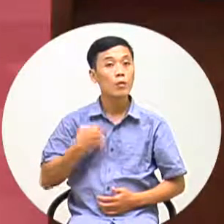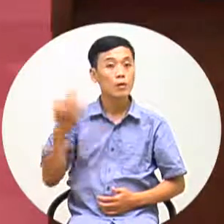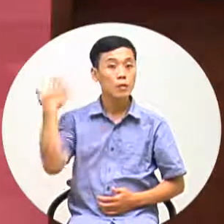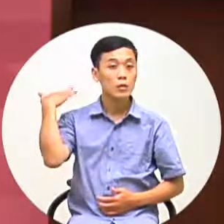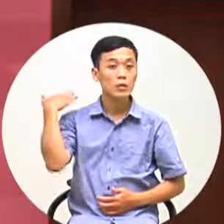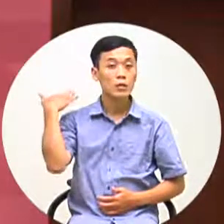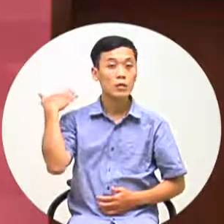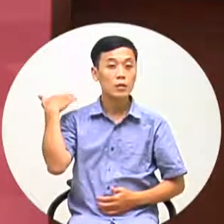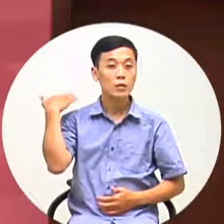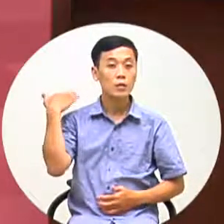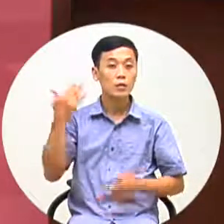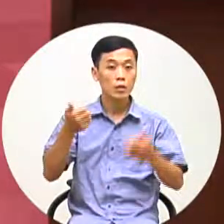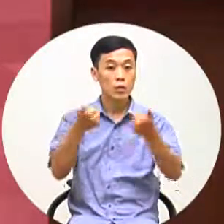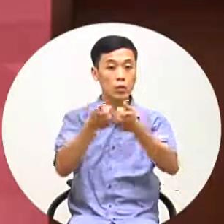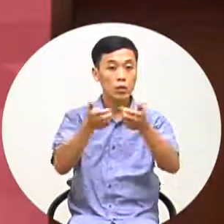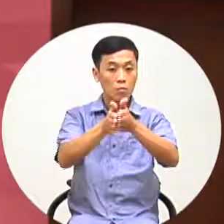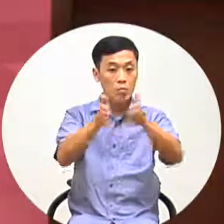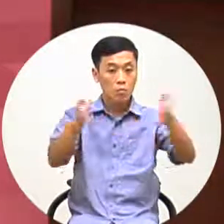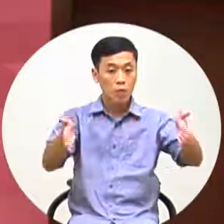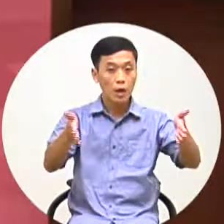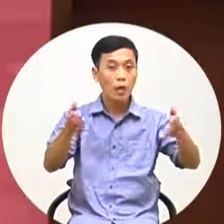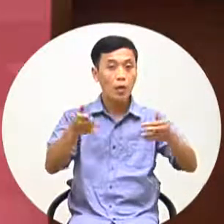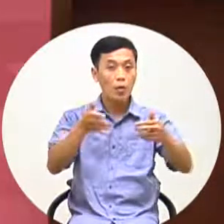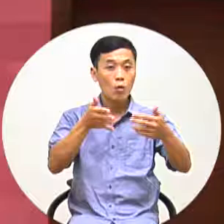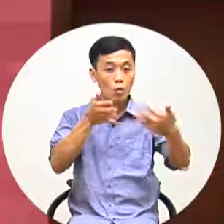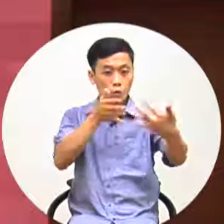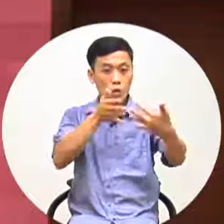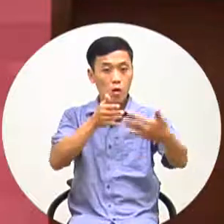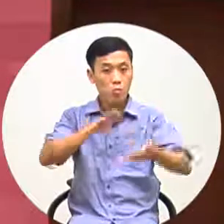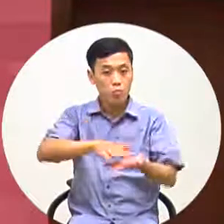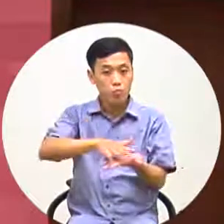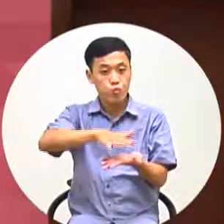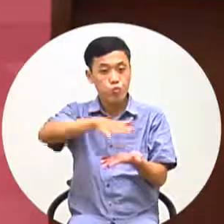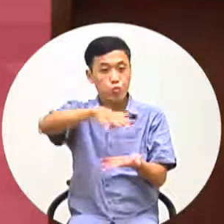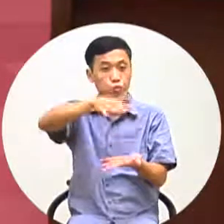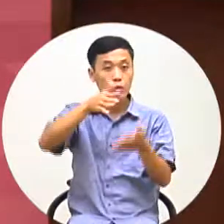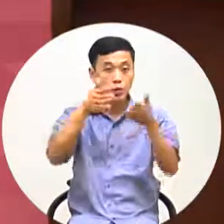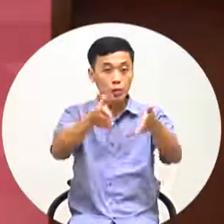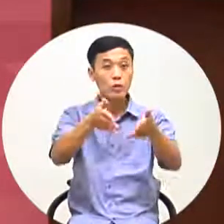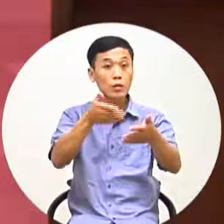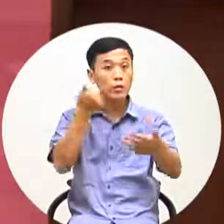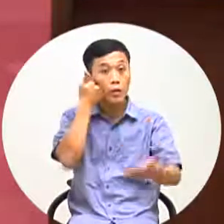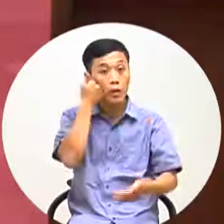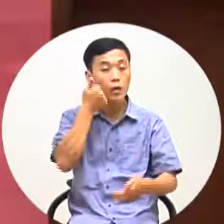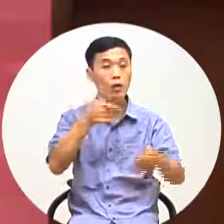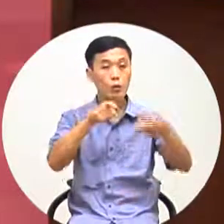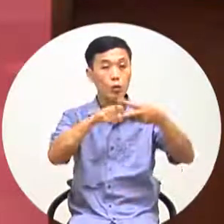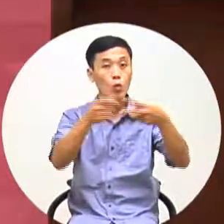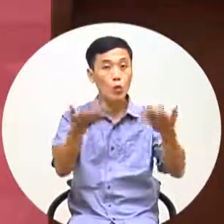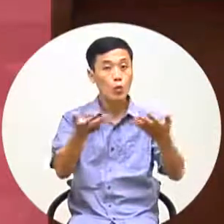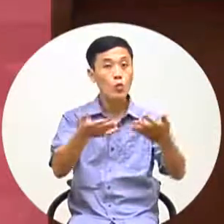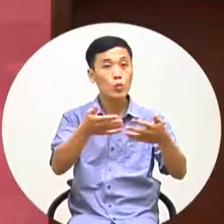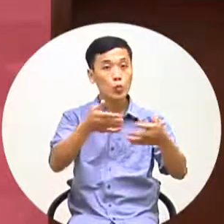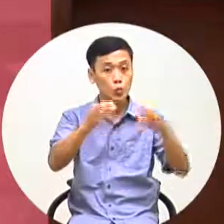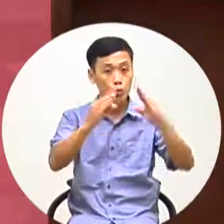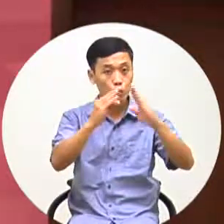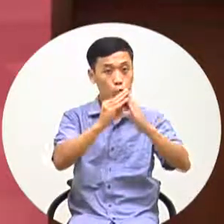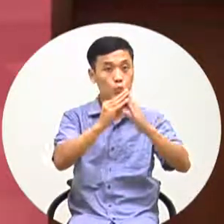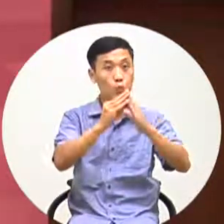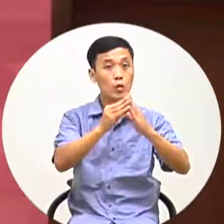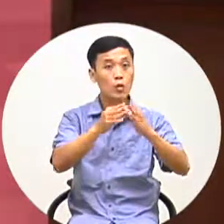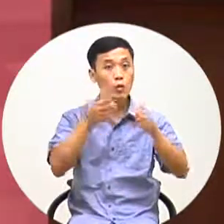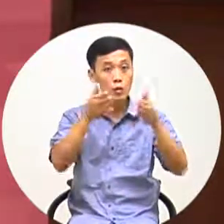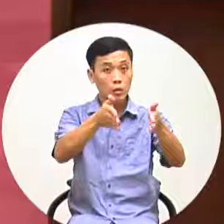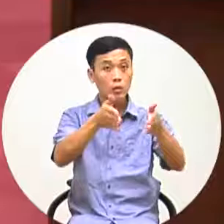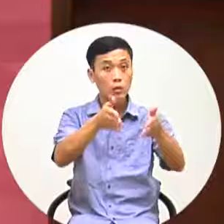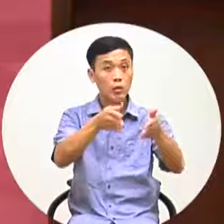吼，跟公务局的一些账款还没有结清的吼，今天要来拜托我们的赵